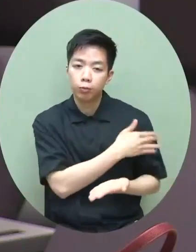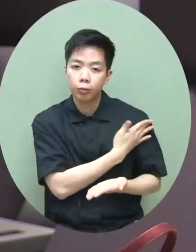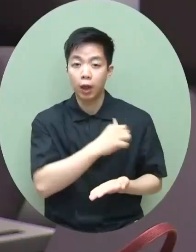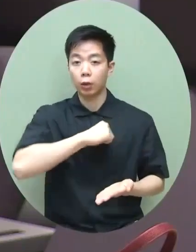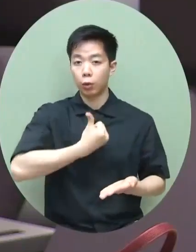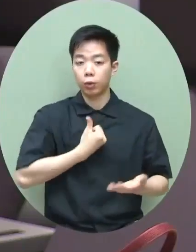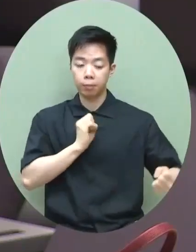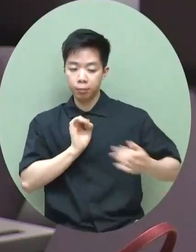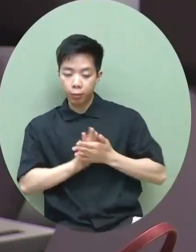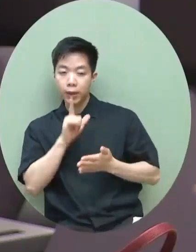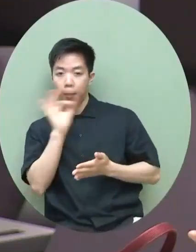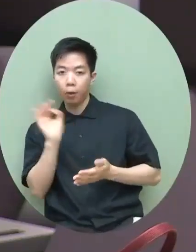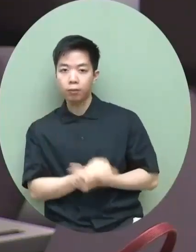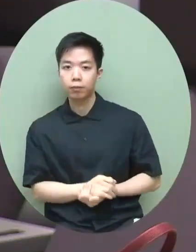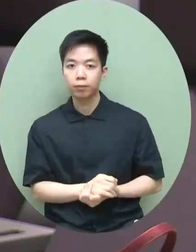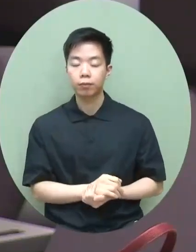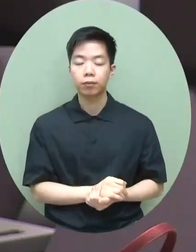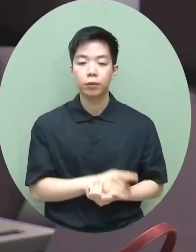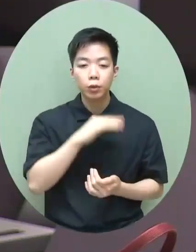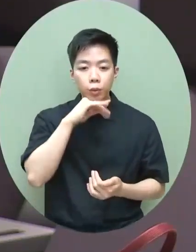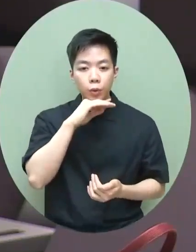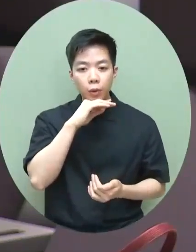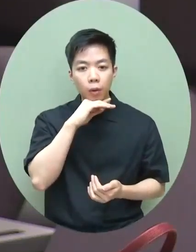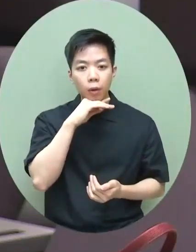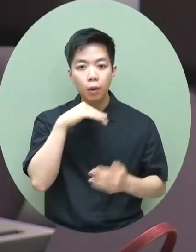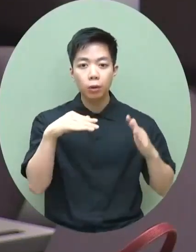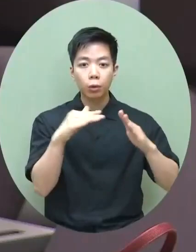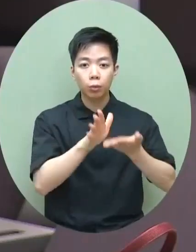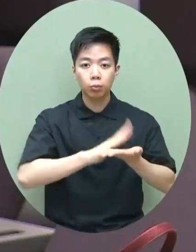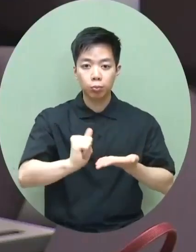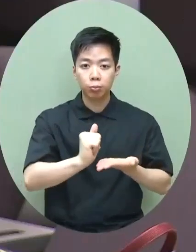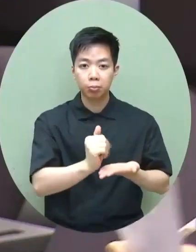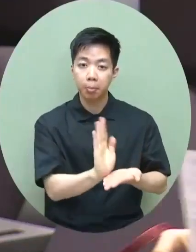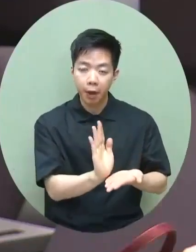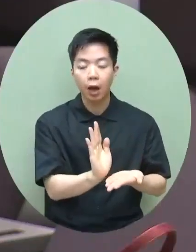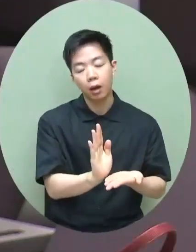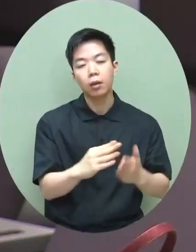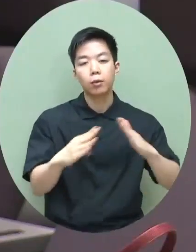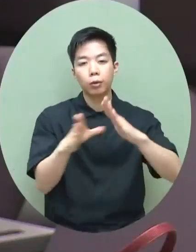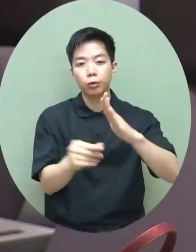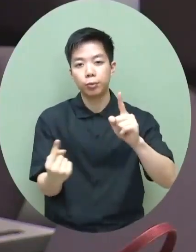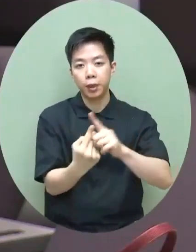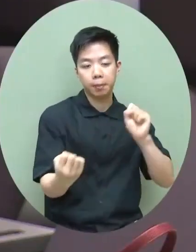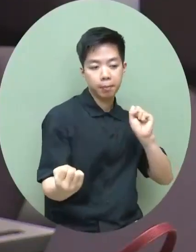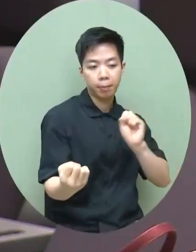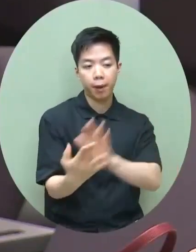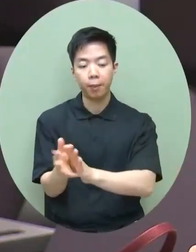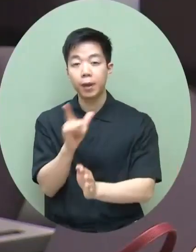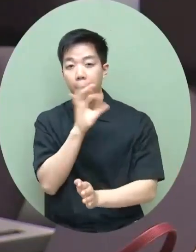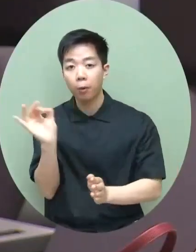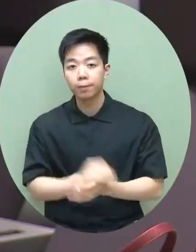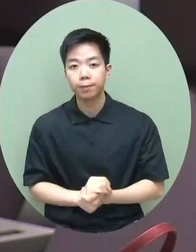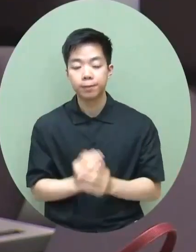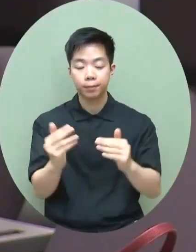家人有冇都出現咗感染嘅情況啦？第二就係都想問一下，即係今日有專家就建議話，其實個疫情